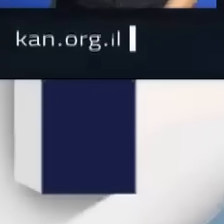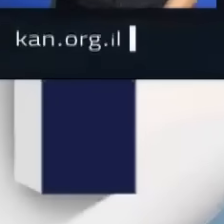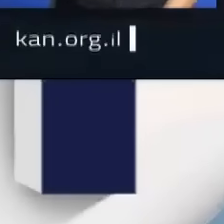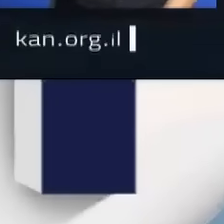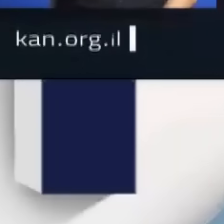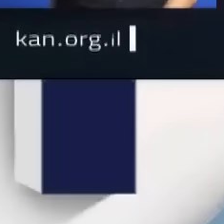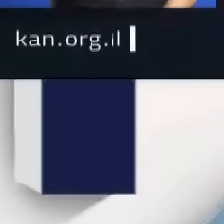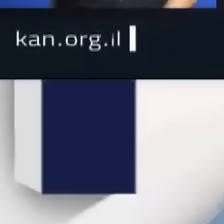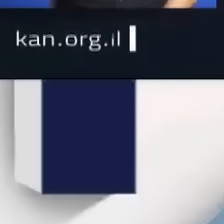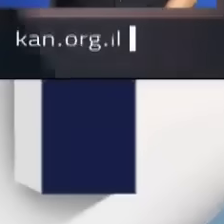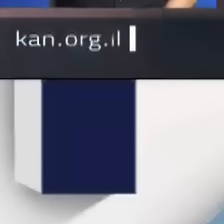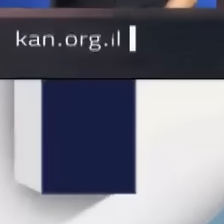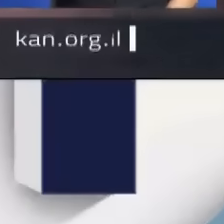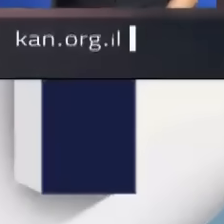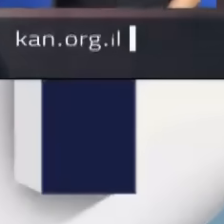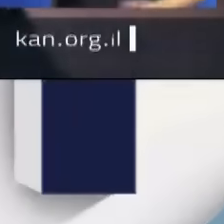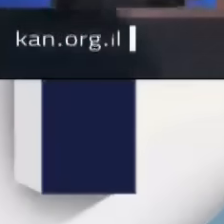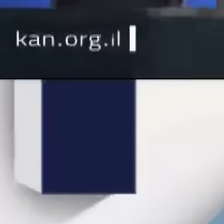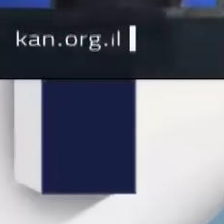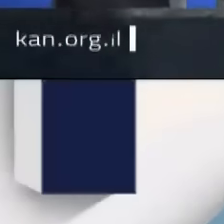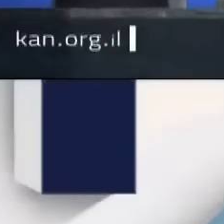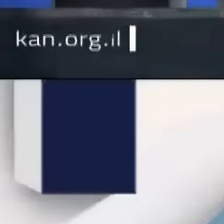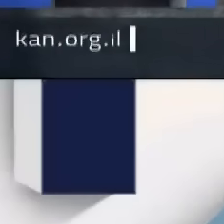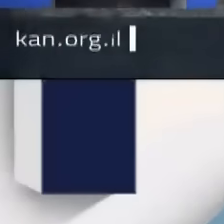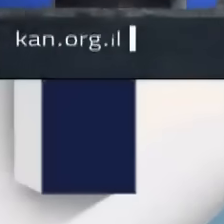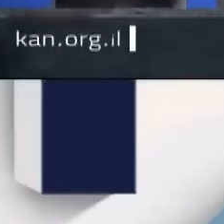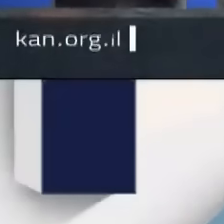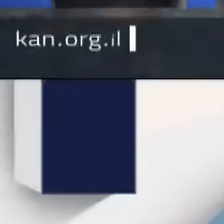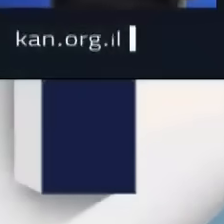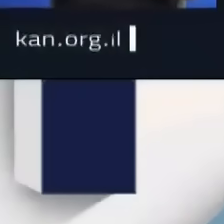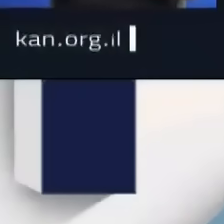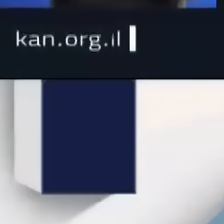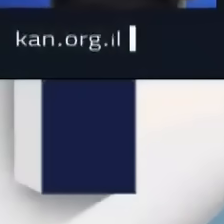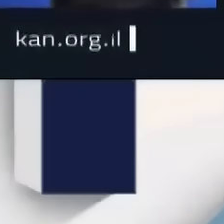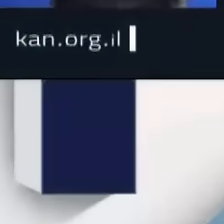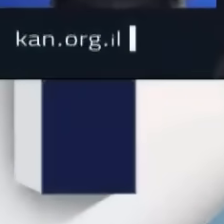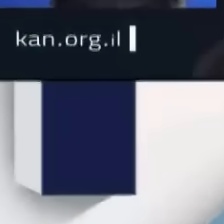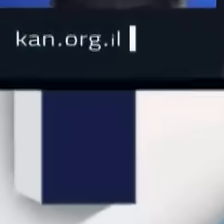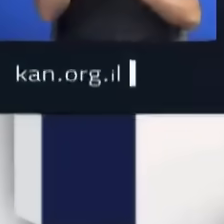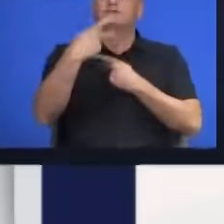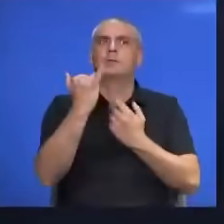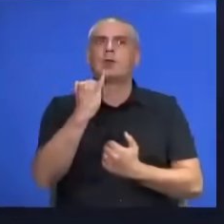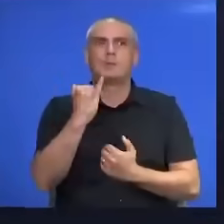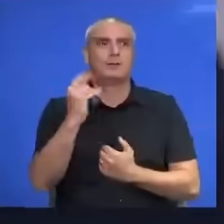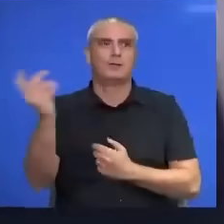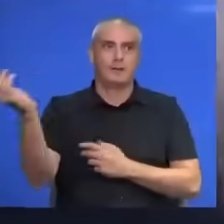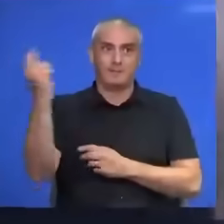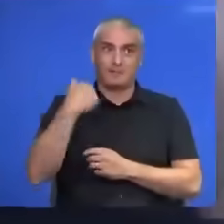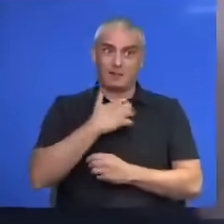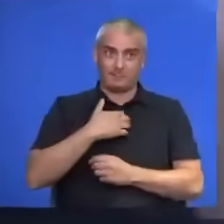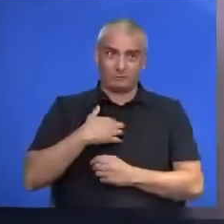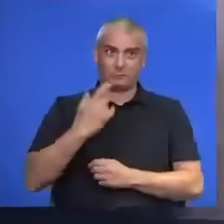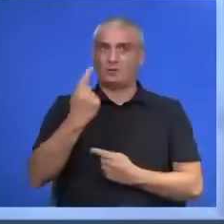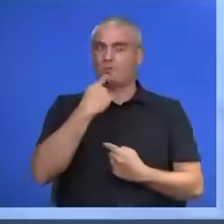ארבעה אנשים. תעלה, תצאו ביחד איתו לכיוון בערי. בסדר? איפה נסעים? איזה בתחולים? אתה יוצא, ברגע שיש לך פצוע, אתה מעביר דיווח אליי